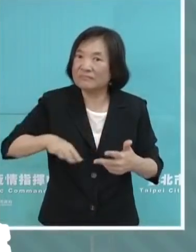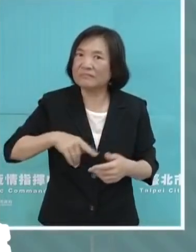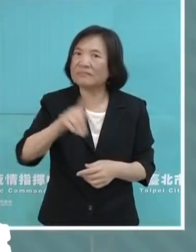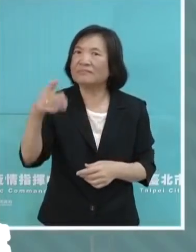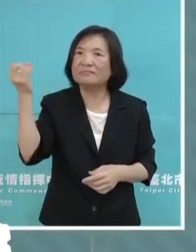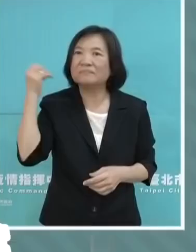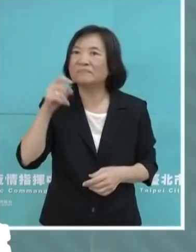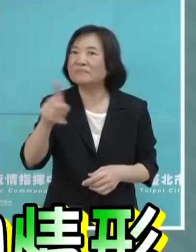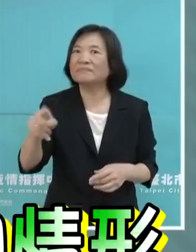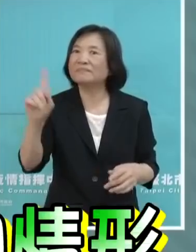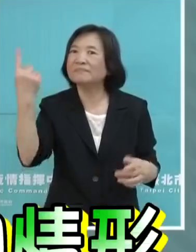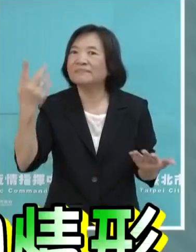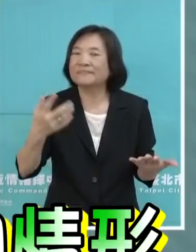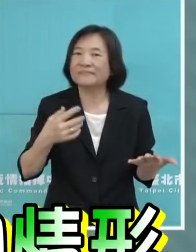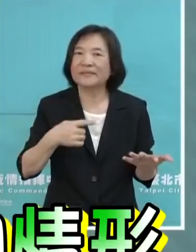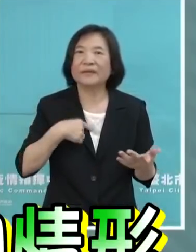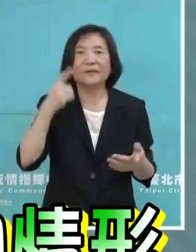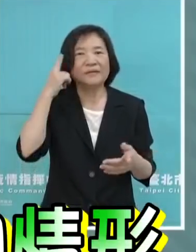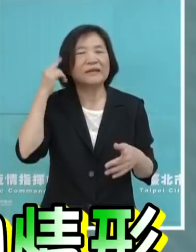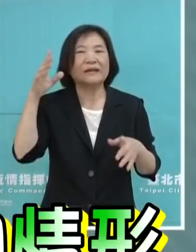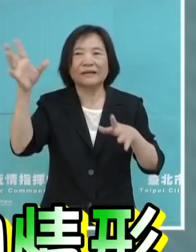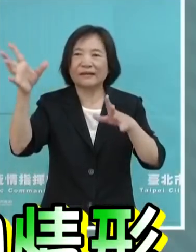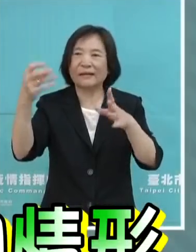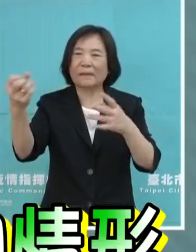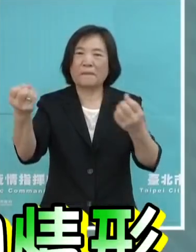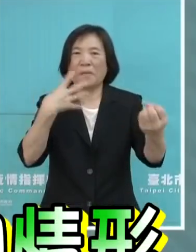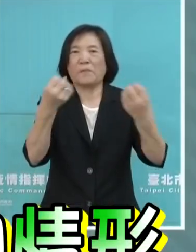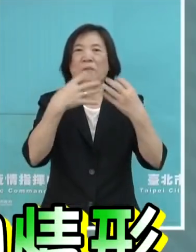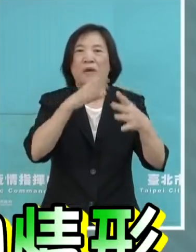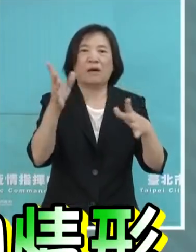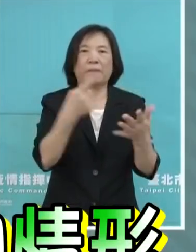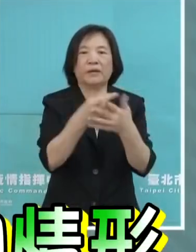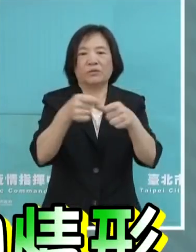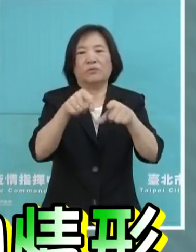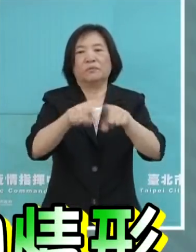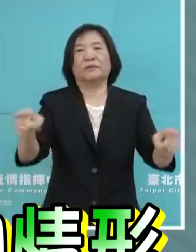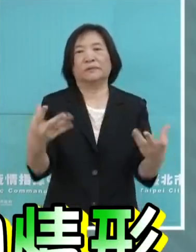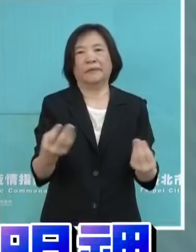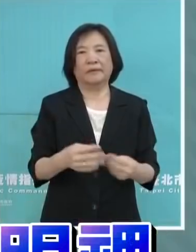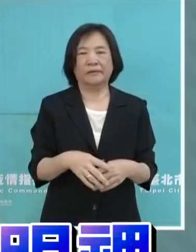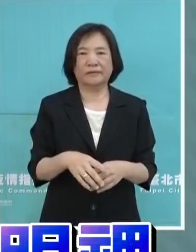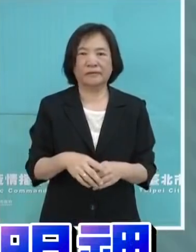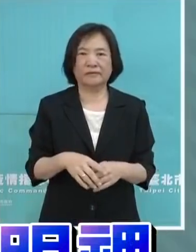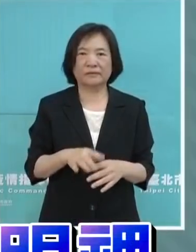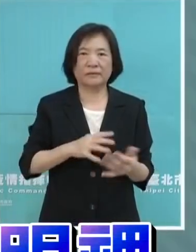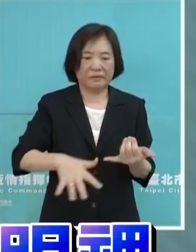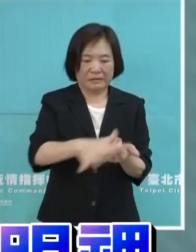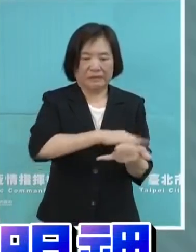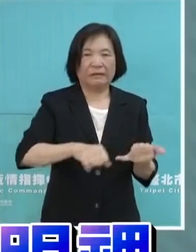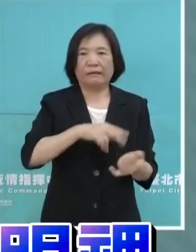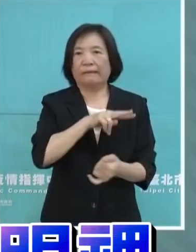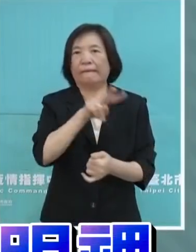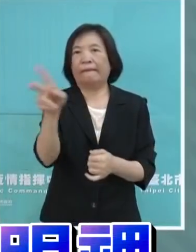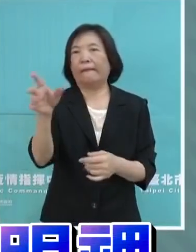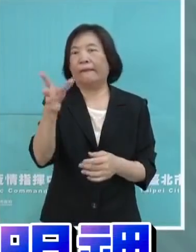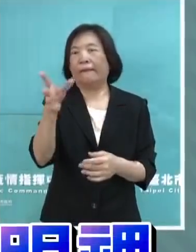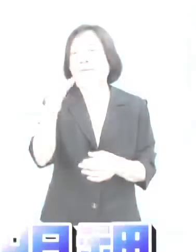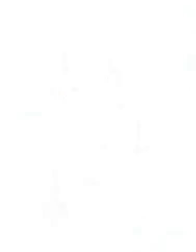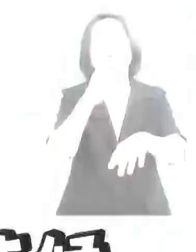我倒觉得这样啊，这种资讯不对称的情形，你知道吗？全国老百姓都看在眼